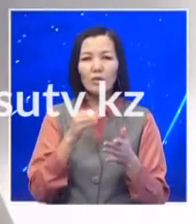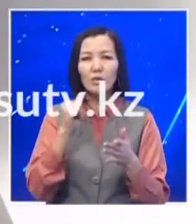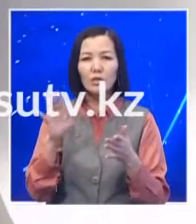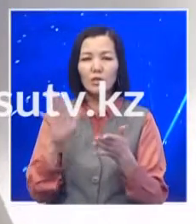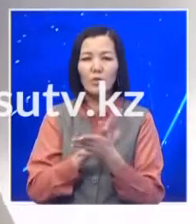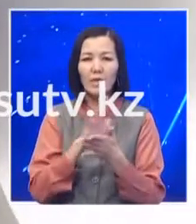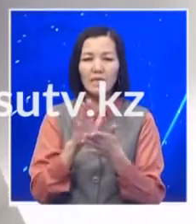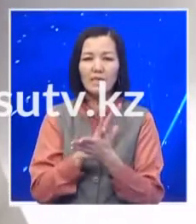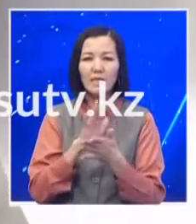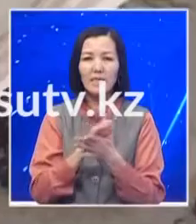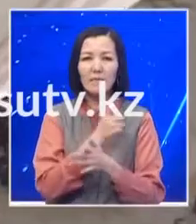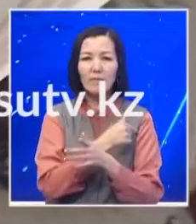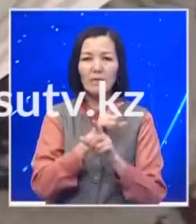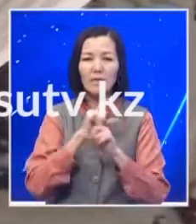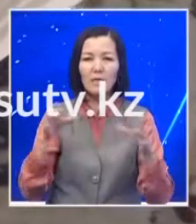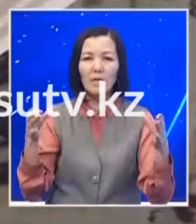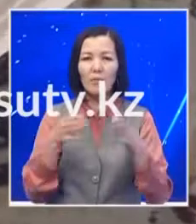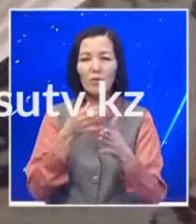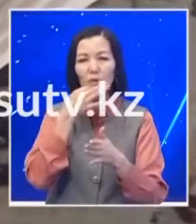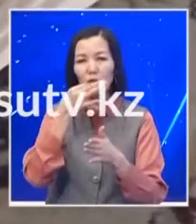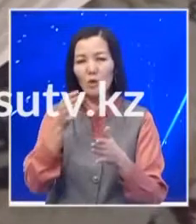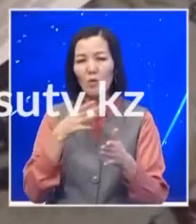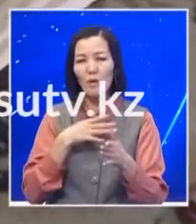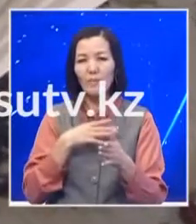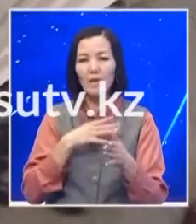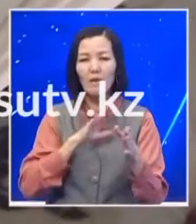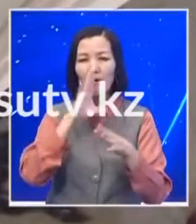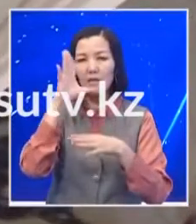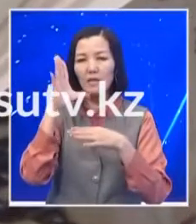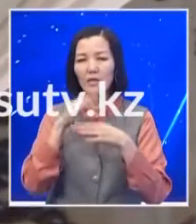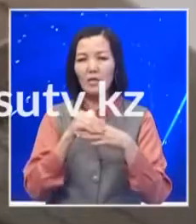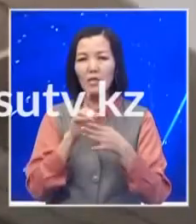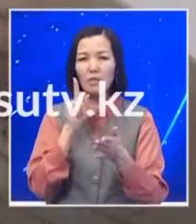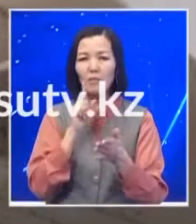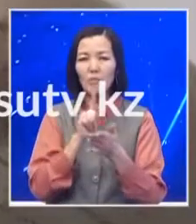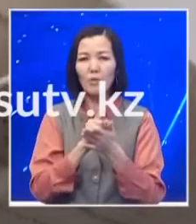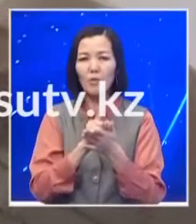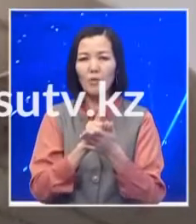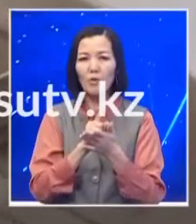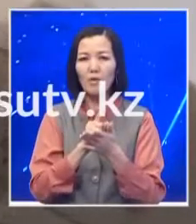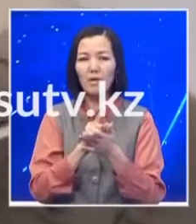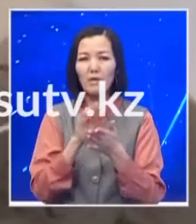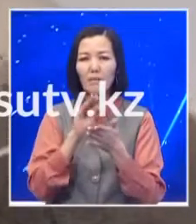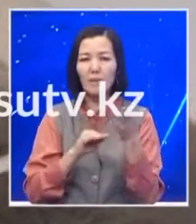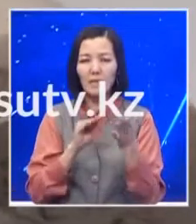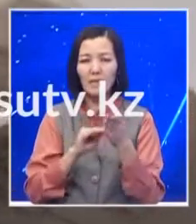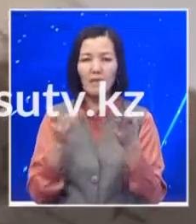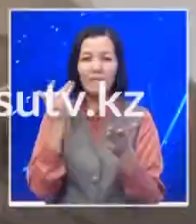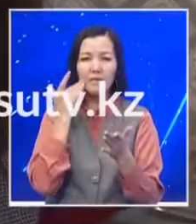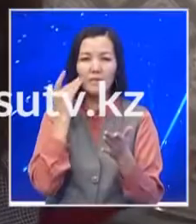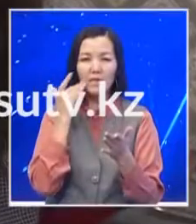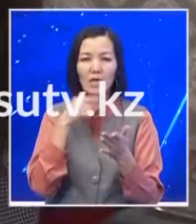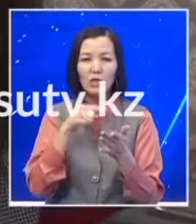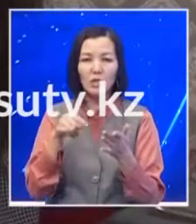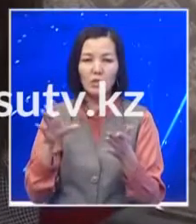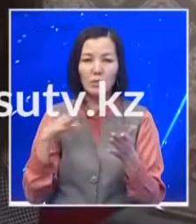газетіндегі медицина бөліміне жауапты. Індет басталғалы күні-түні блокбекеттерге барып, репортаж жазды. Бір сәт қолынан қаламы